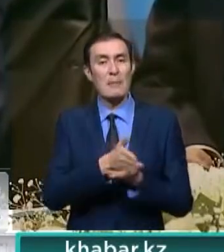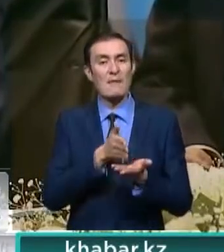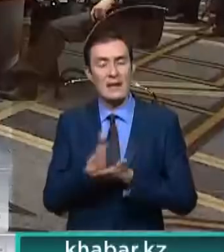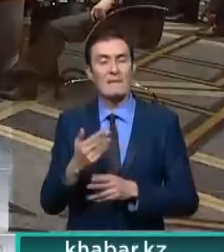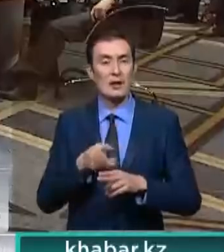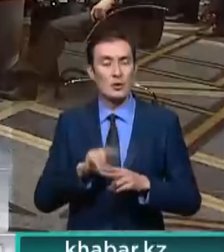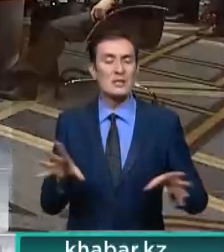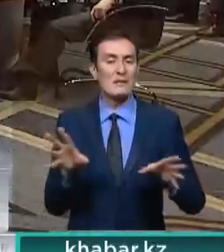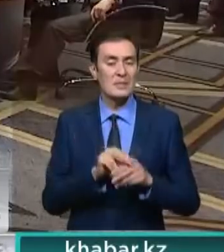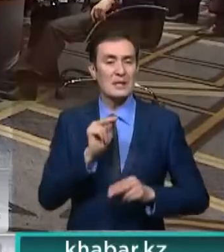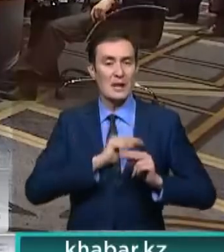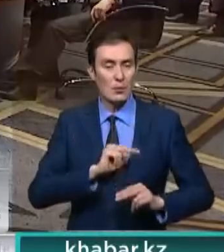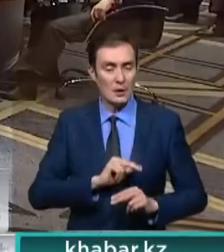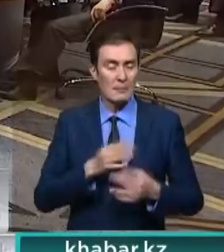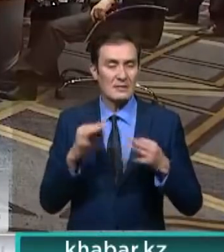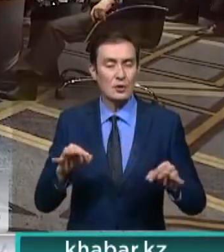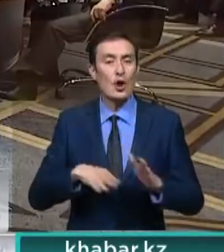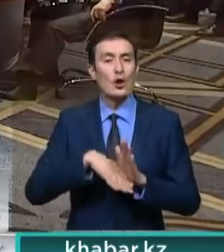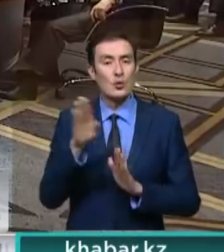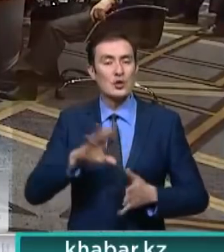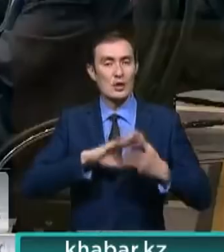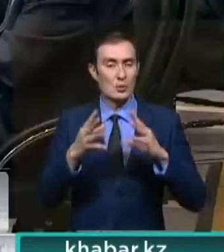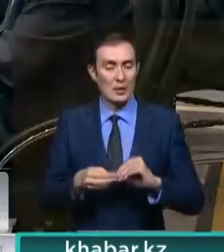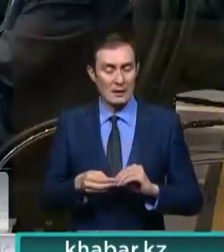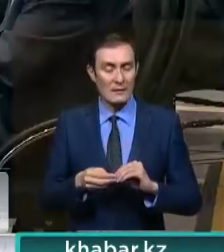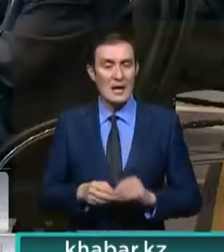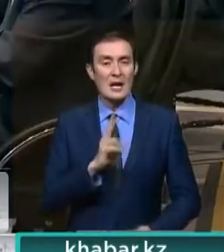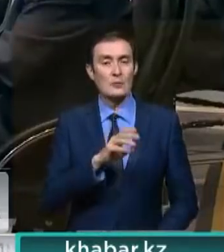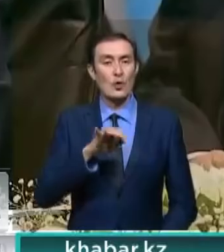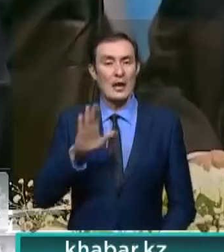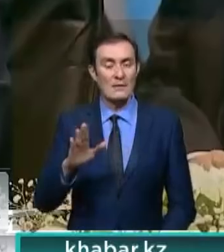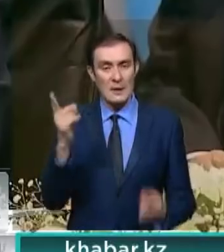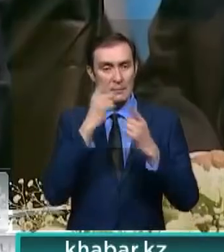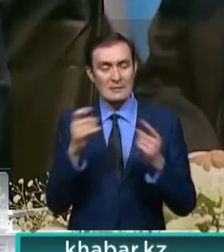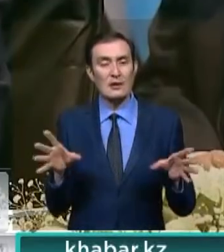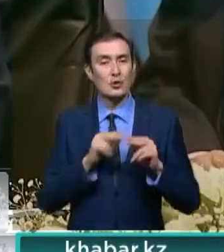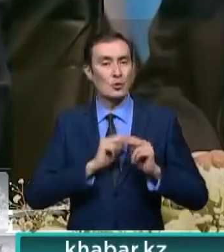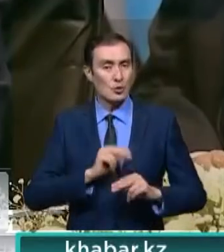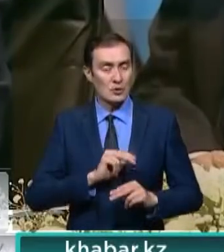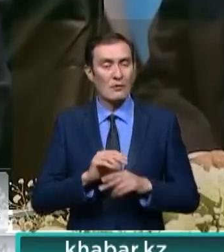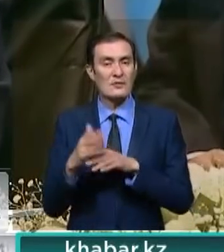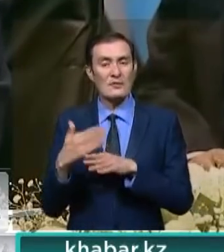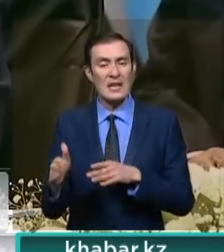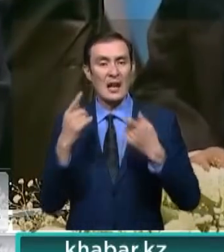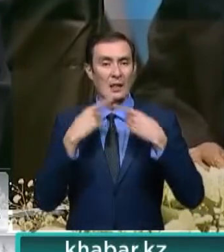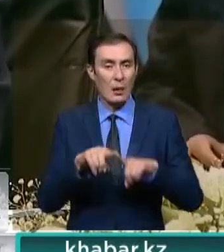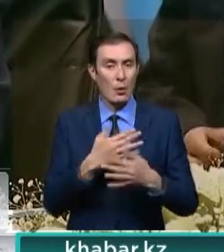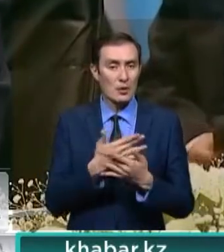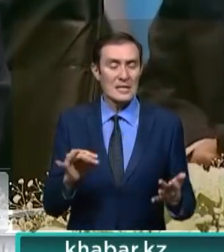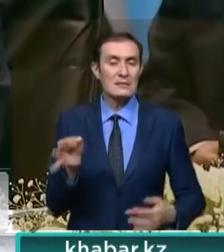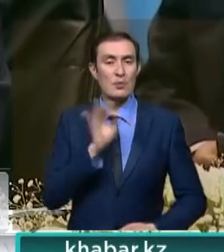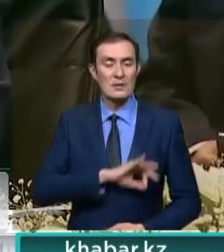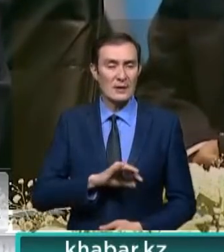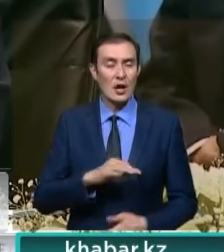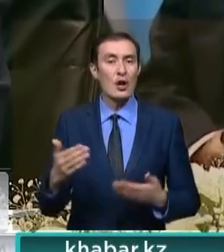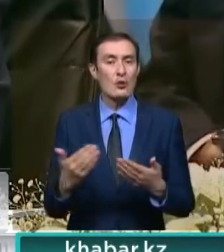в которых совместная работа позволит добиться лучших результатов. Касым-Жомарт Токаев призвал к сотрудничеству в сфере технологий и